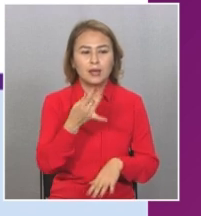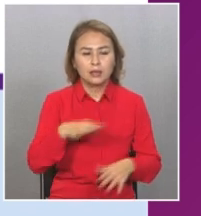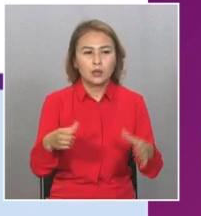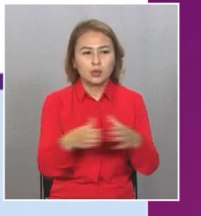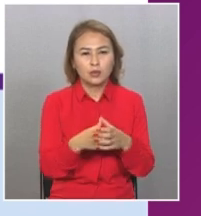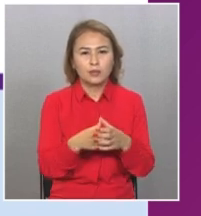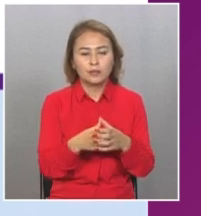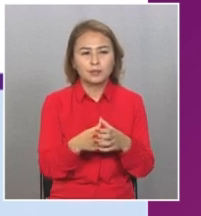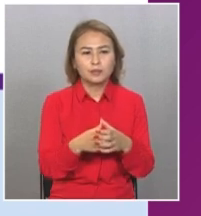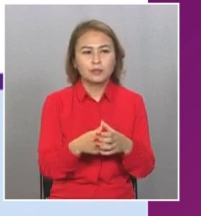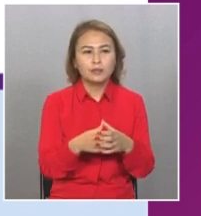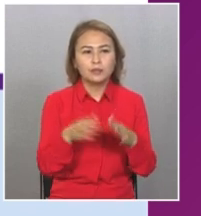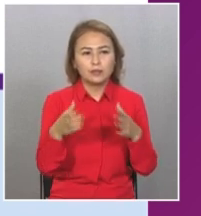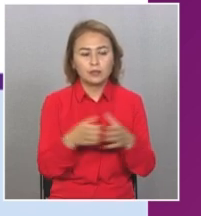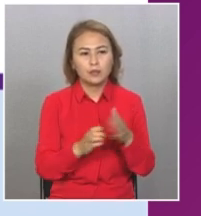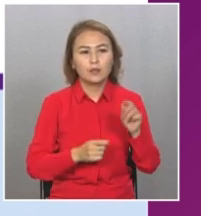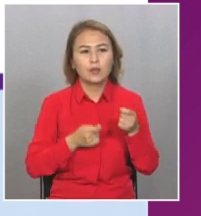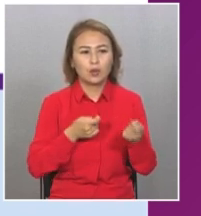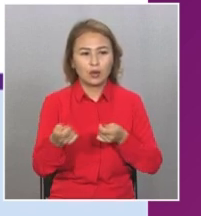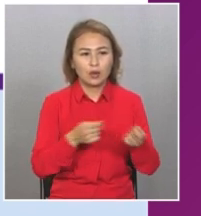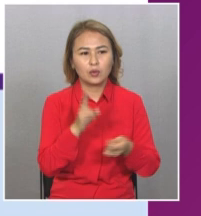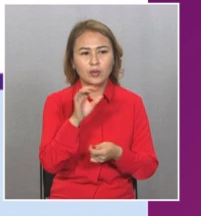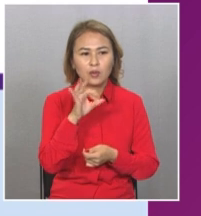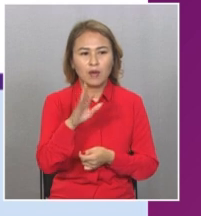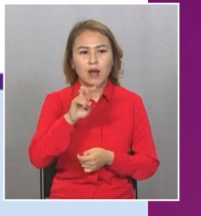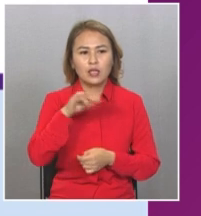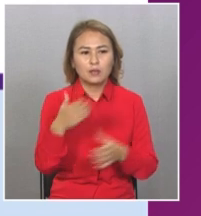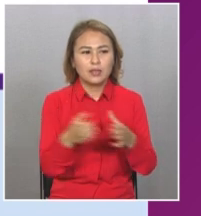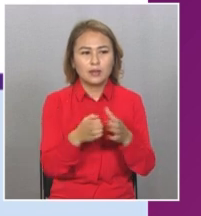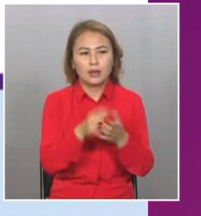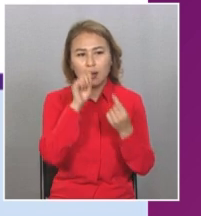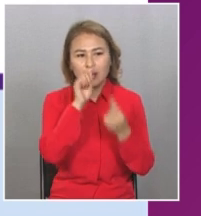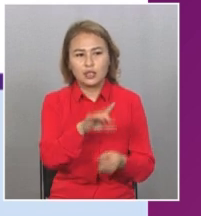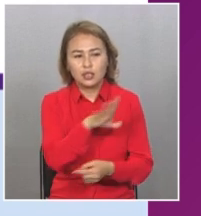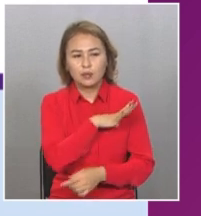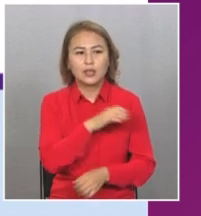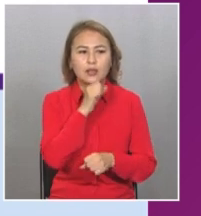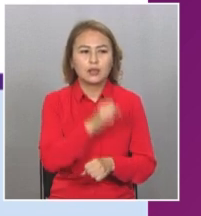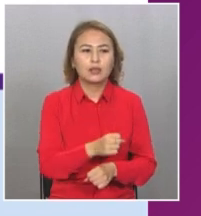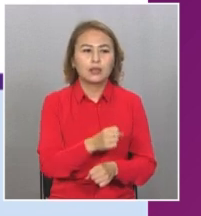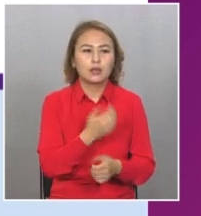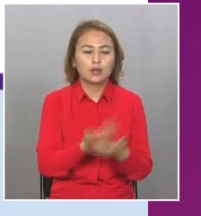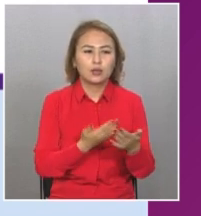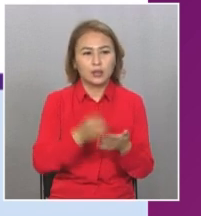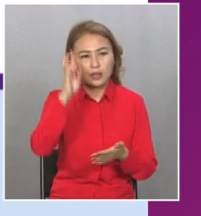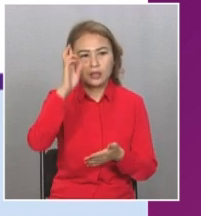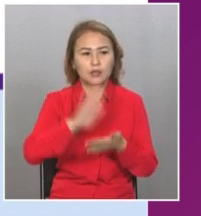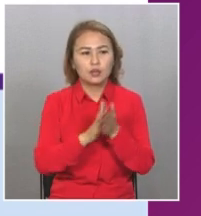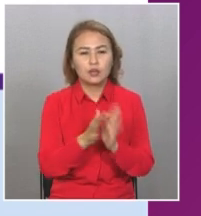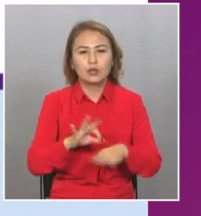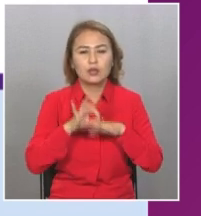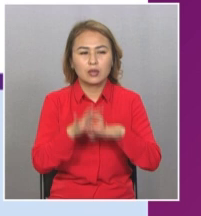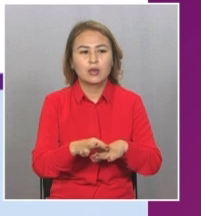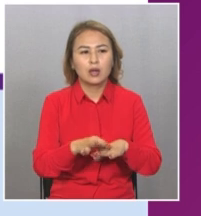Омскіде орналасты. Партия төрағасы Көлбай Тоғысов Алаш партиясына қарсы шығып, кеңес үкіметімен